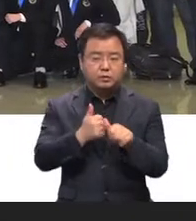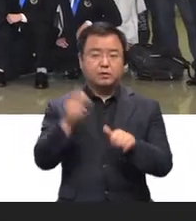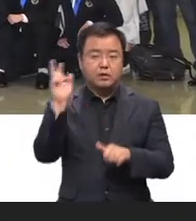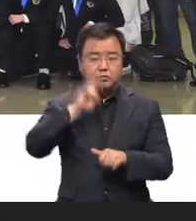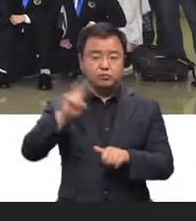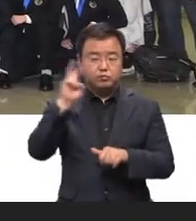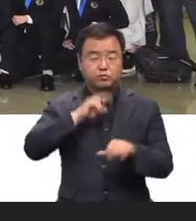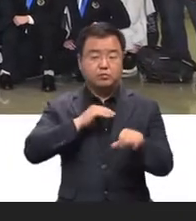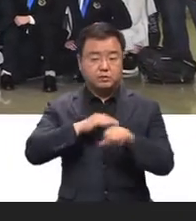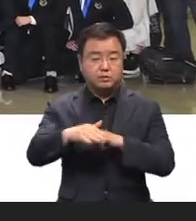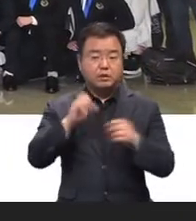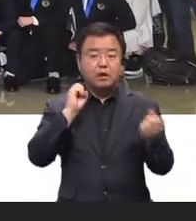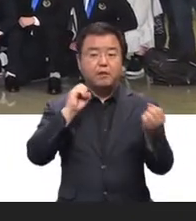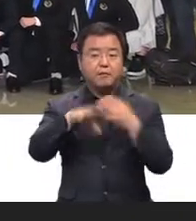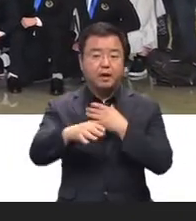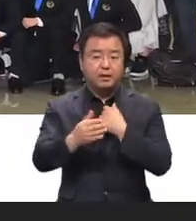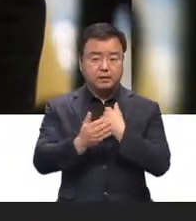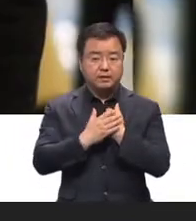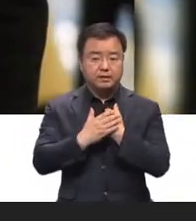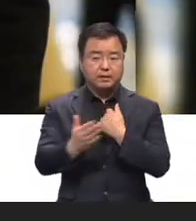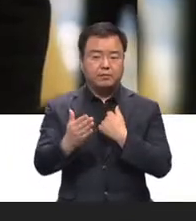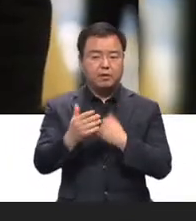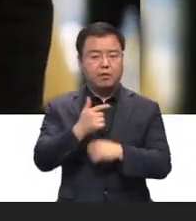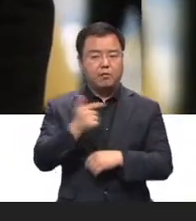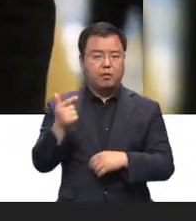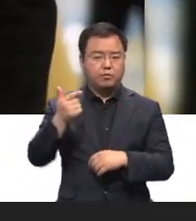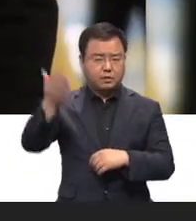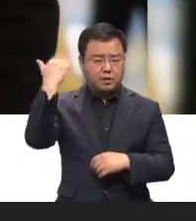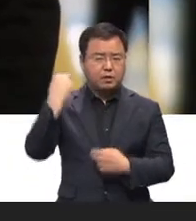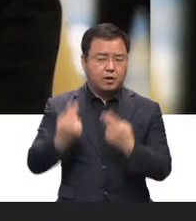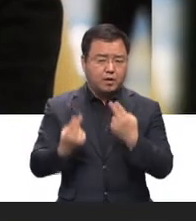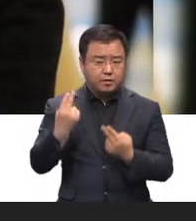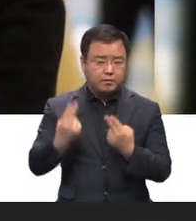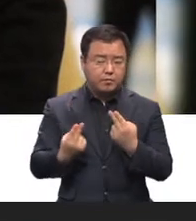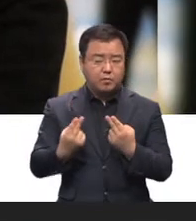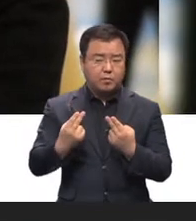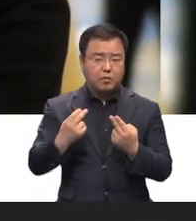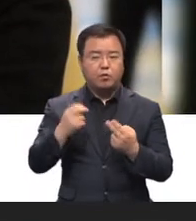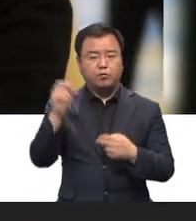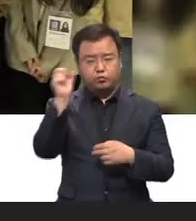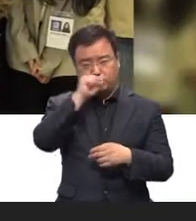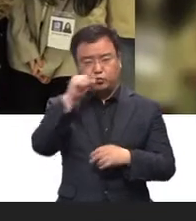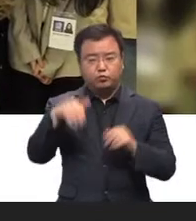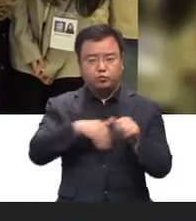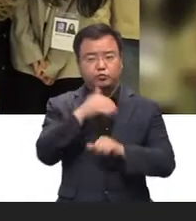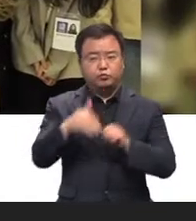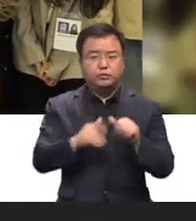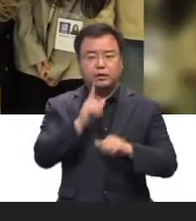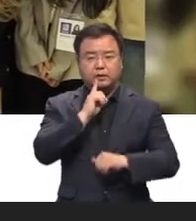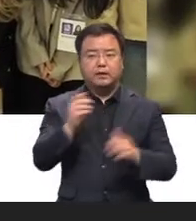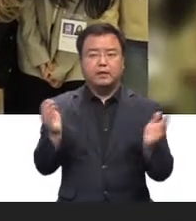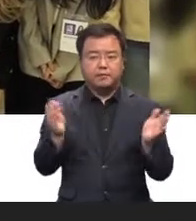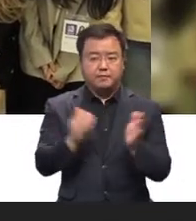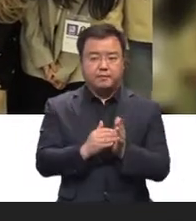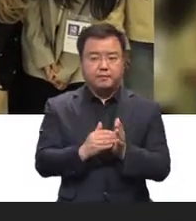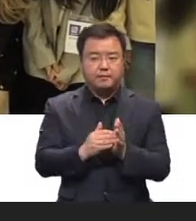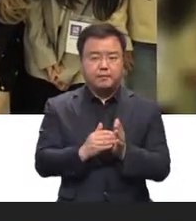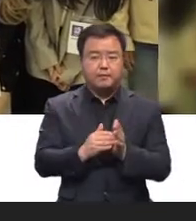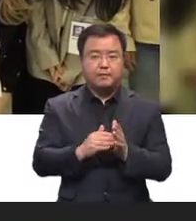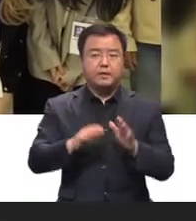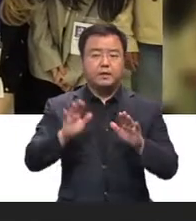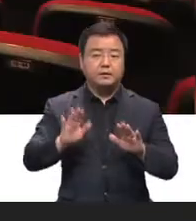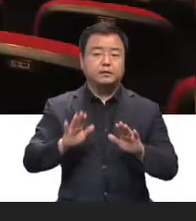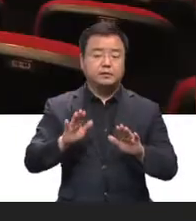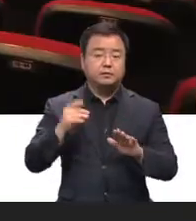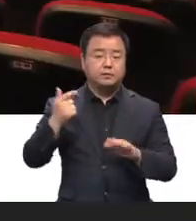호응이 있었다 고 하니까 상당히 과거 다이제 많이 반응이 좋아 졌다 예 그리고 이제 이 과거